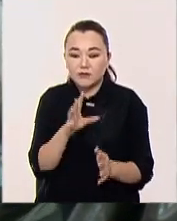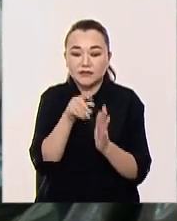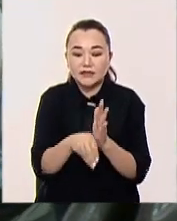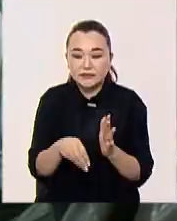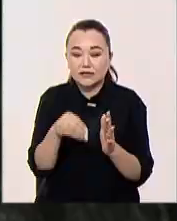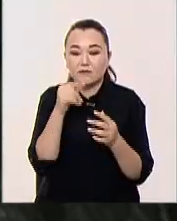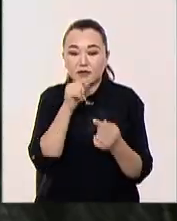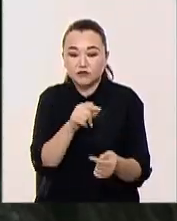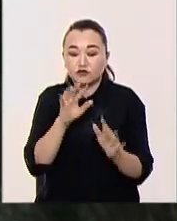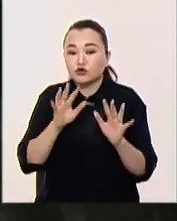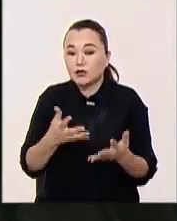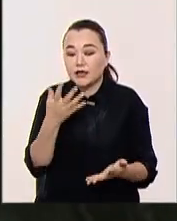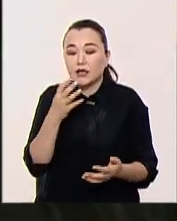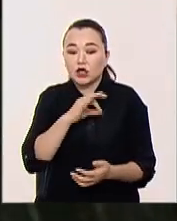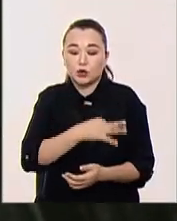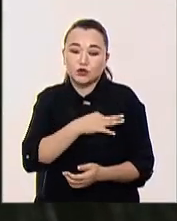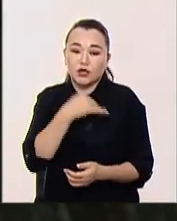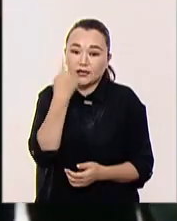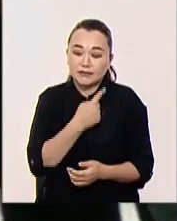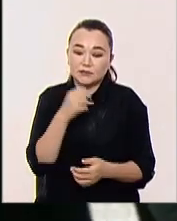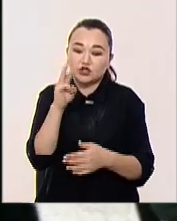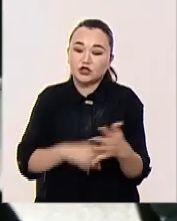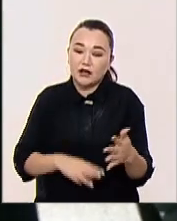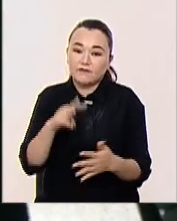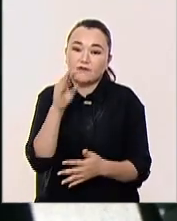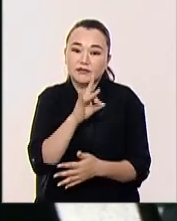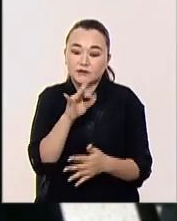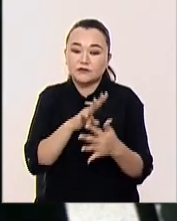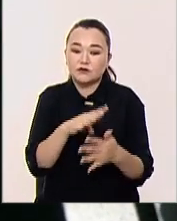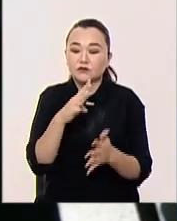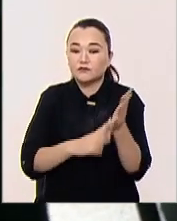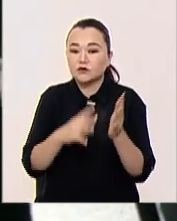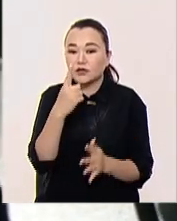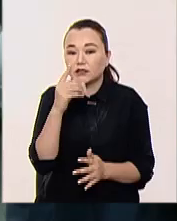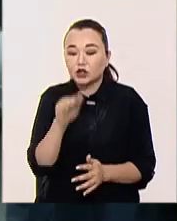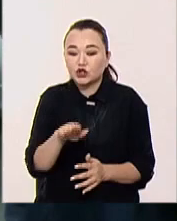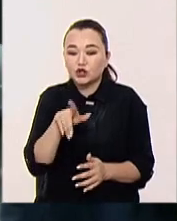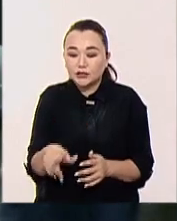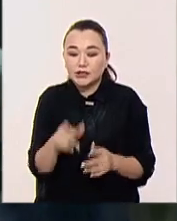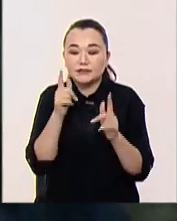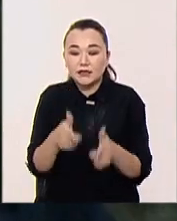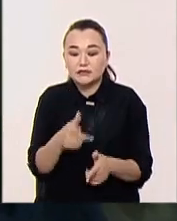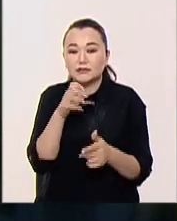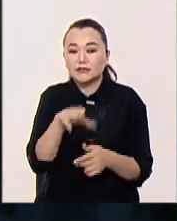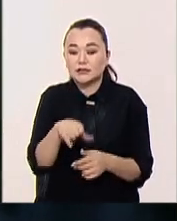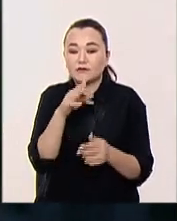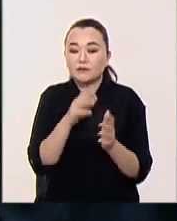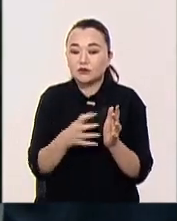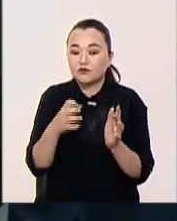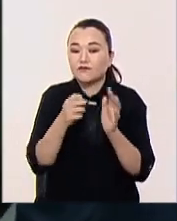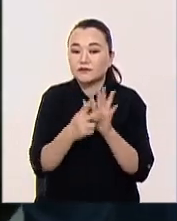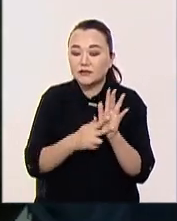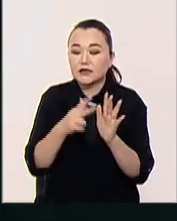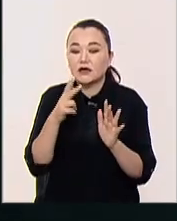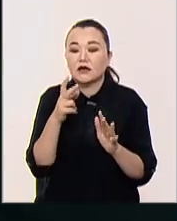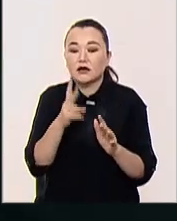В противном случае юридическим лицам грозит штраф в размере 91 тысячи тенге. Согласно статье 518 Административного кодекса,